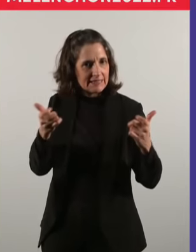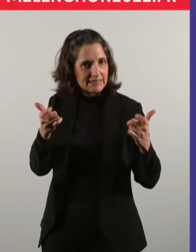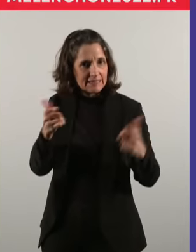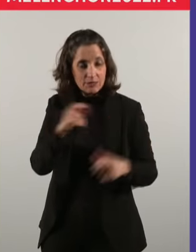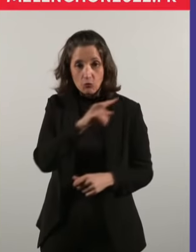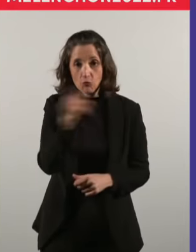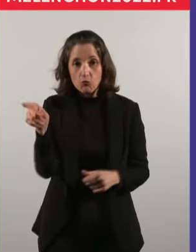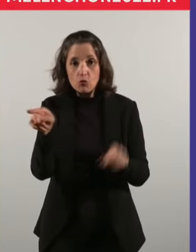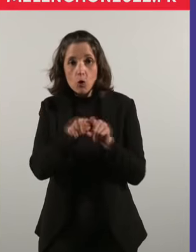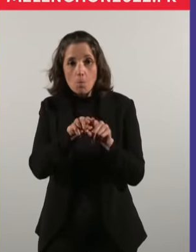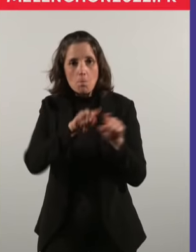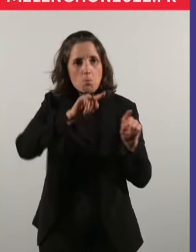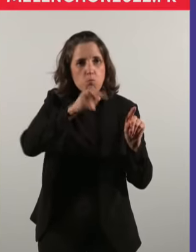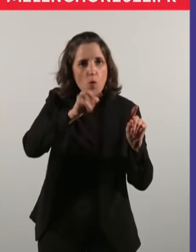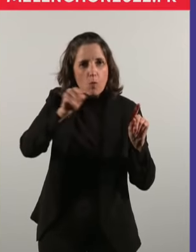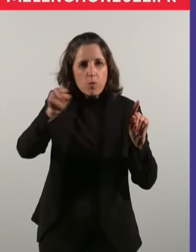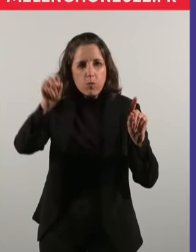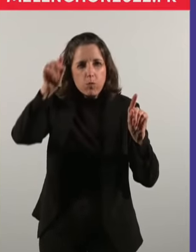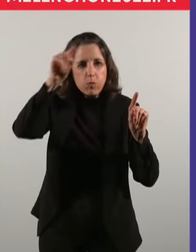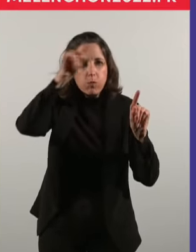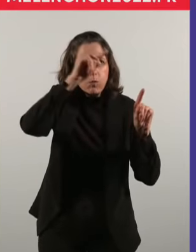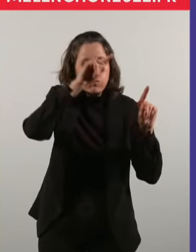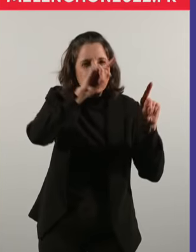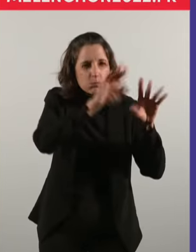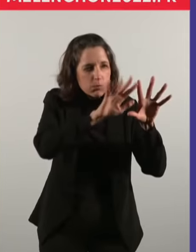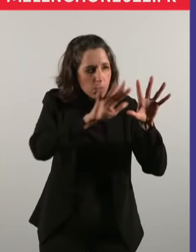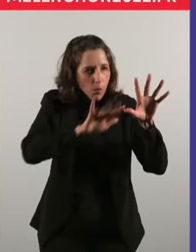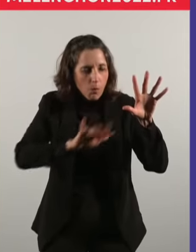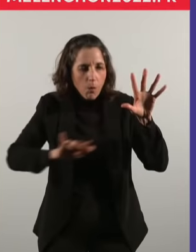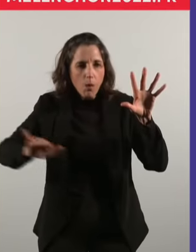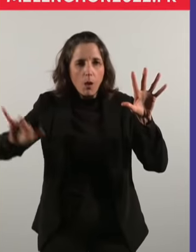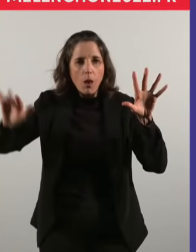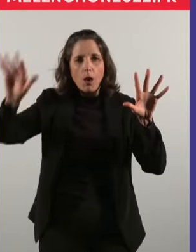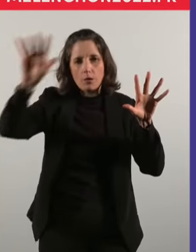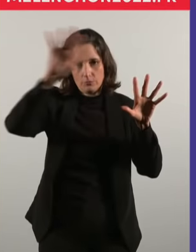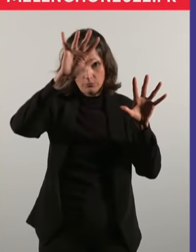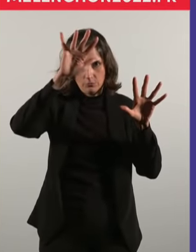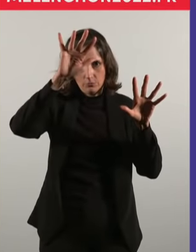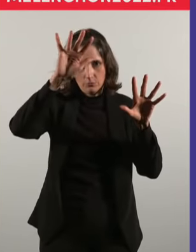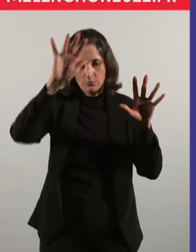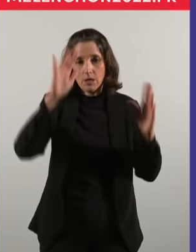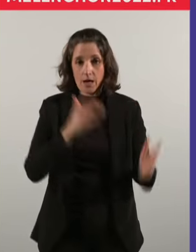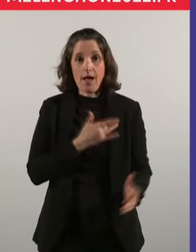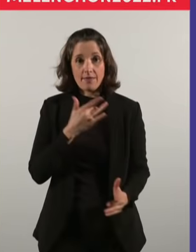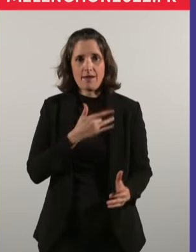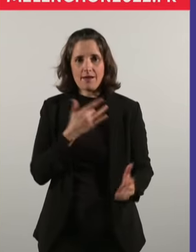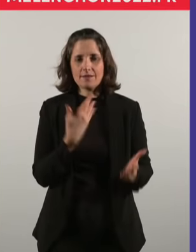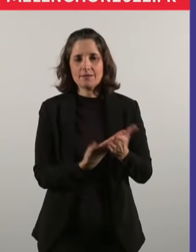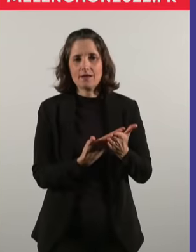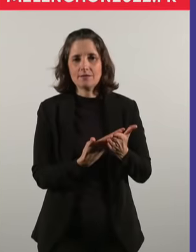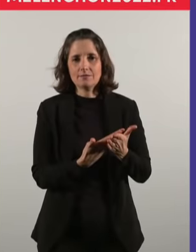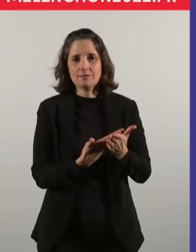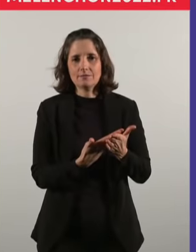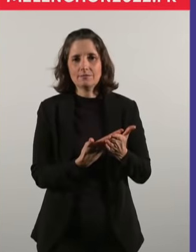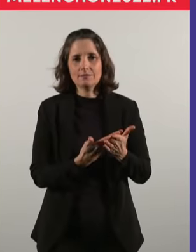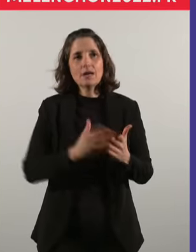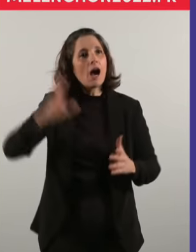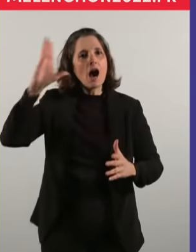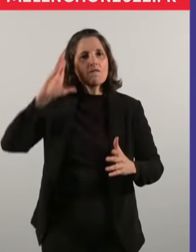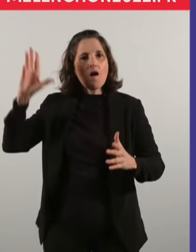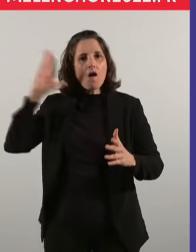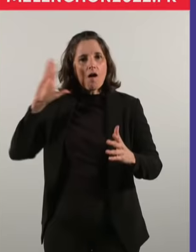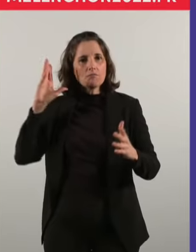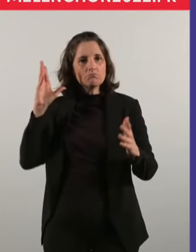qui composaient cette toile. Alors c'est le moment de s'intéresser à elle. C'est un espace qui n'existait pas